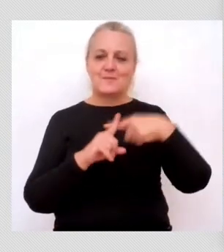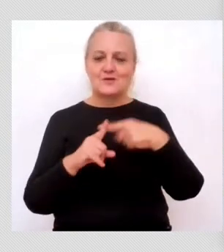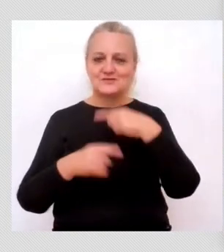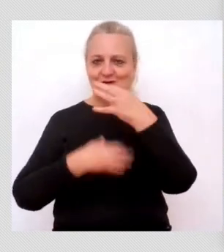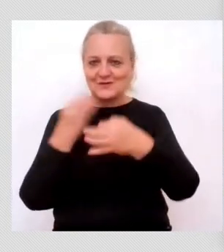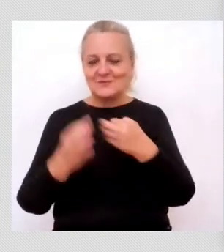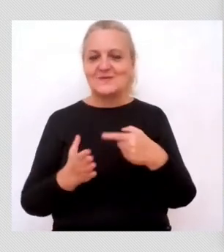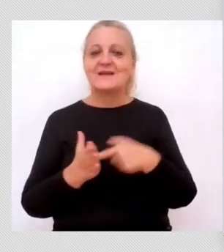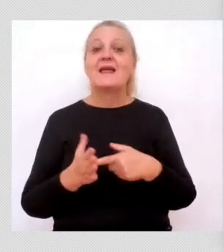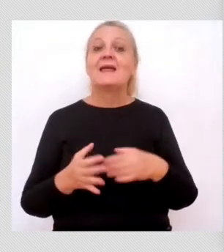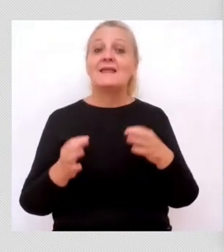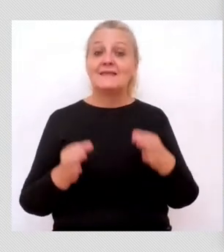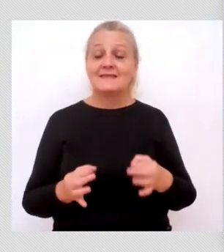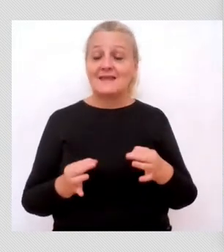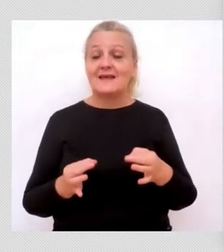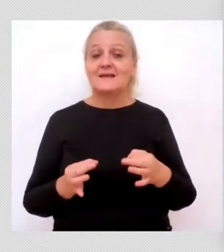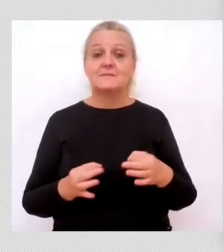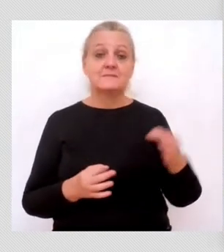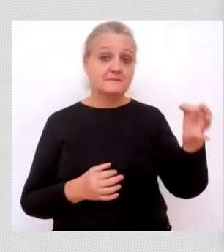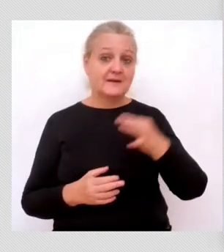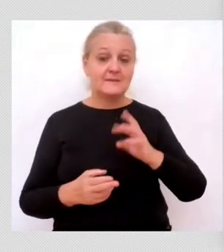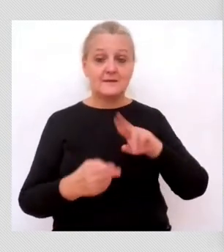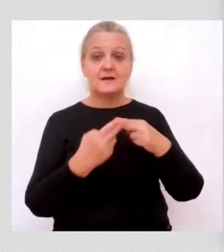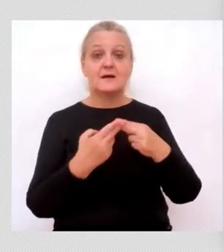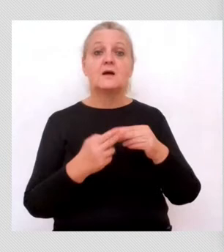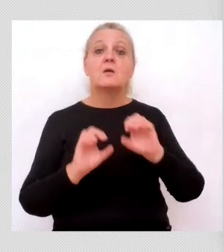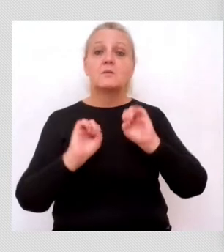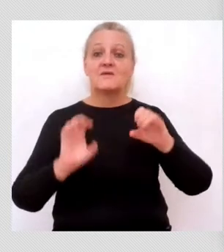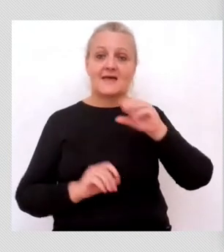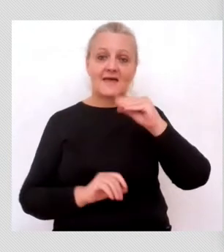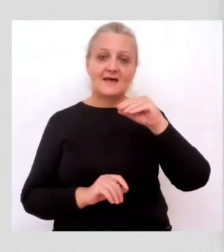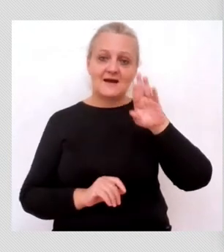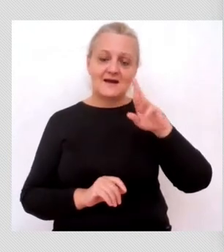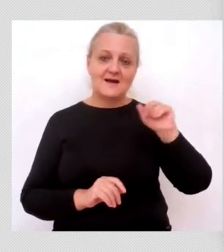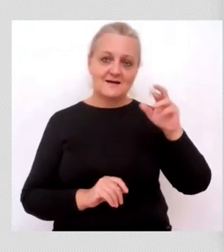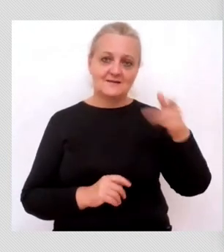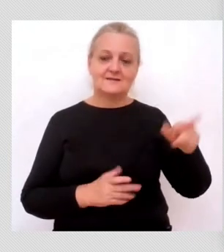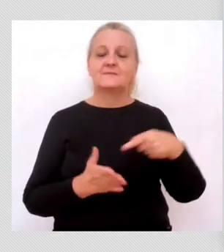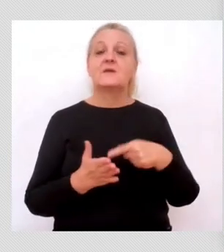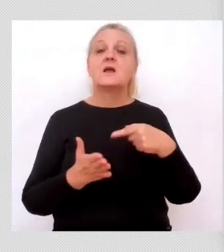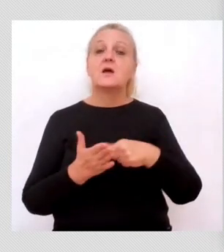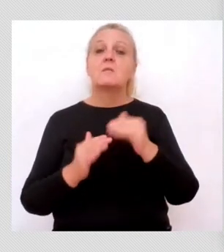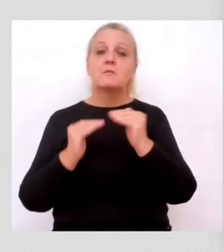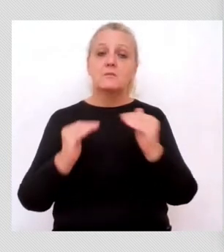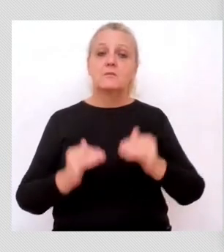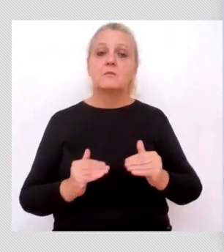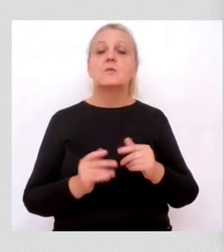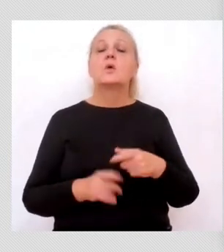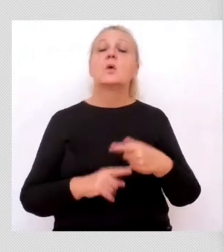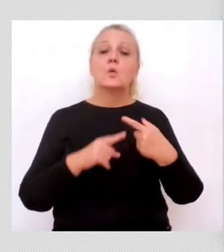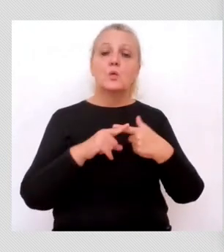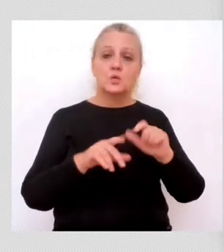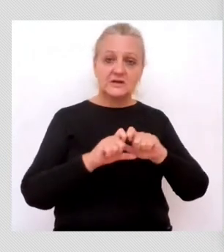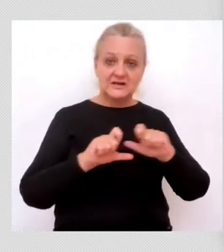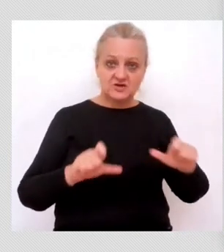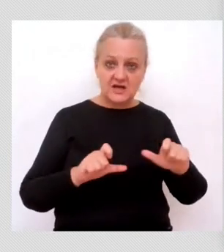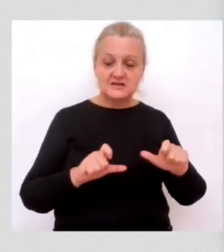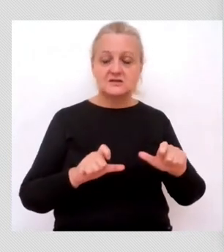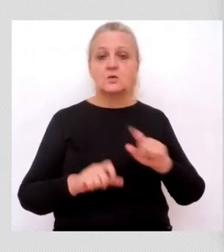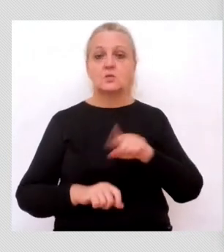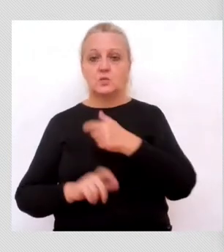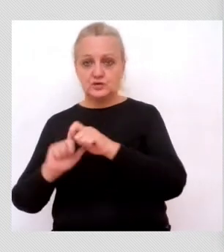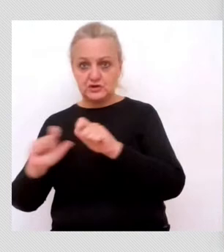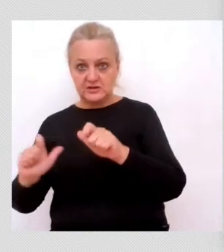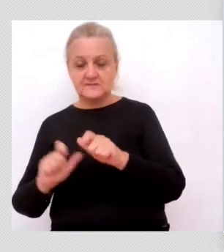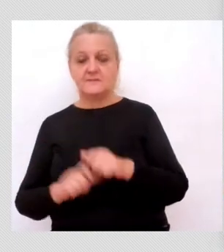I odpowiadając na pytanie profesora Richarda, podzielę to na poziom krótkoterminowy, średnioterminowy, długoterminowy. I